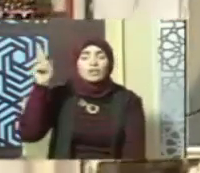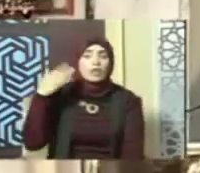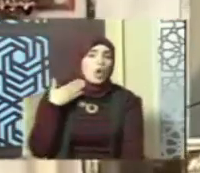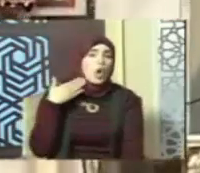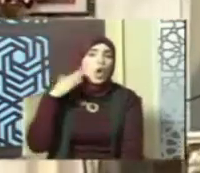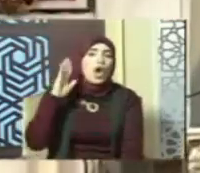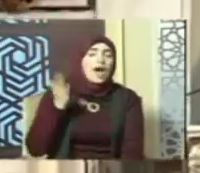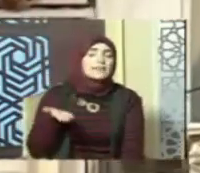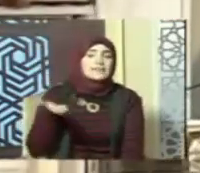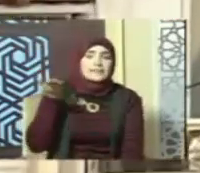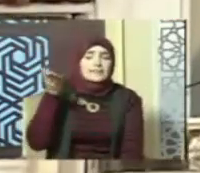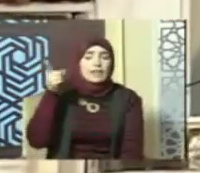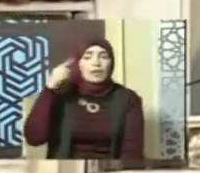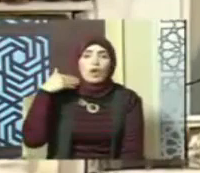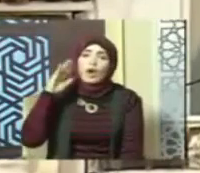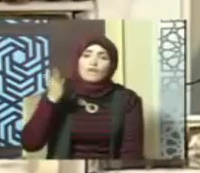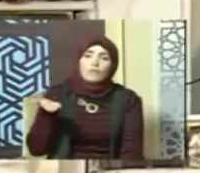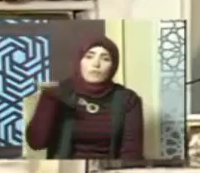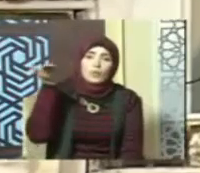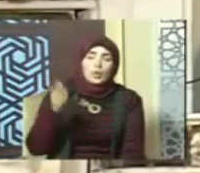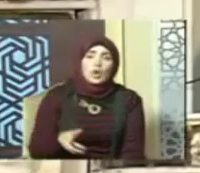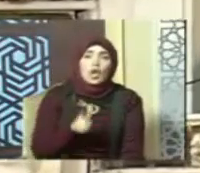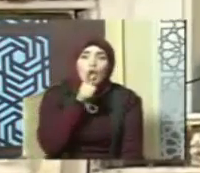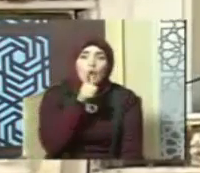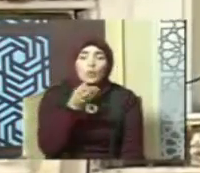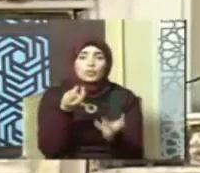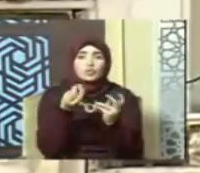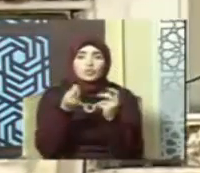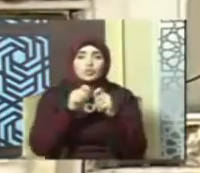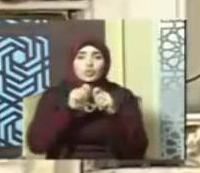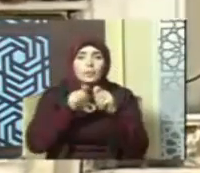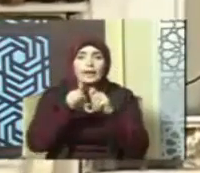ذي انتقام؟ ويقول سبحانه: